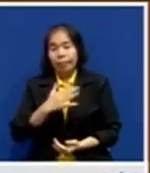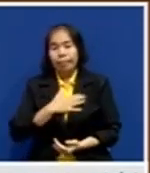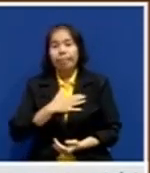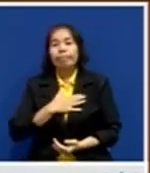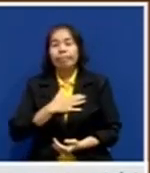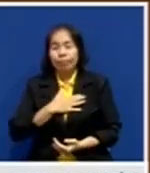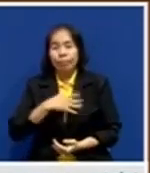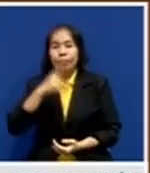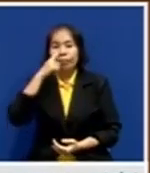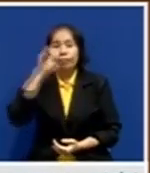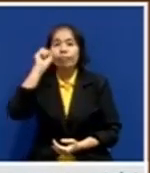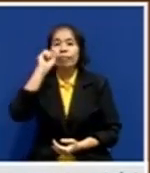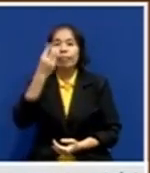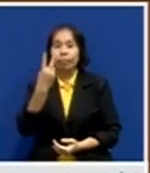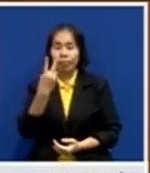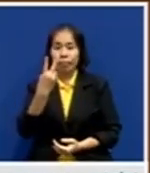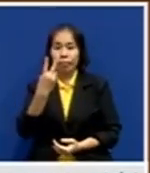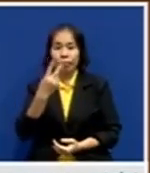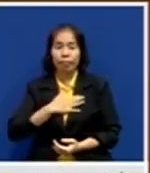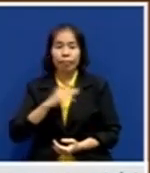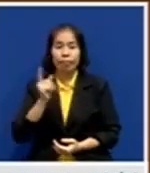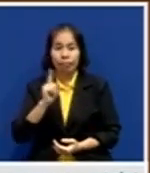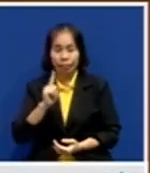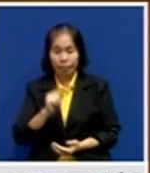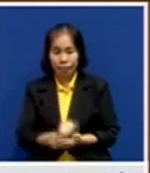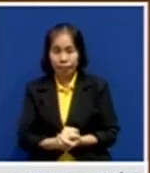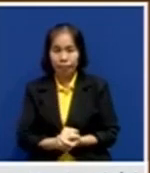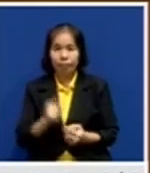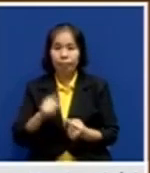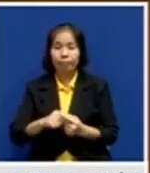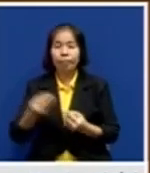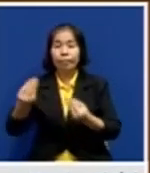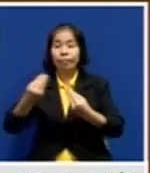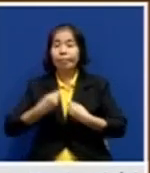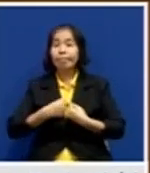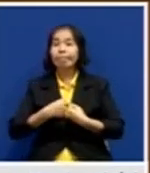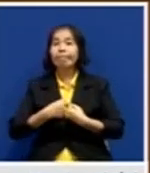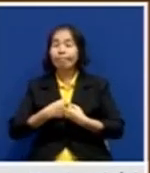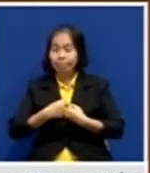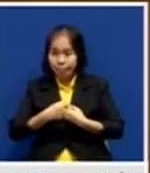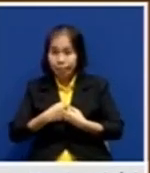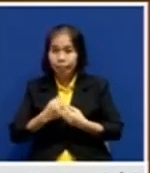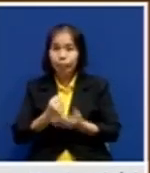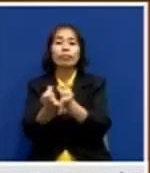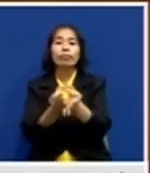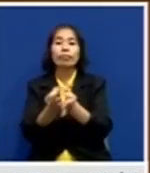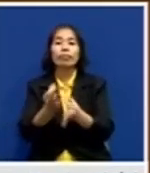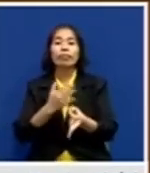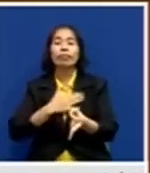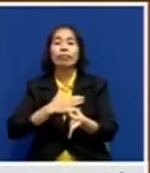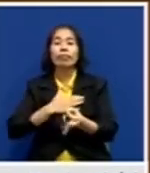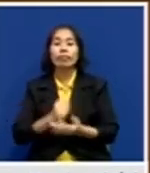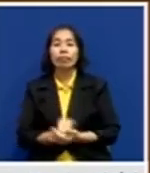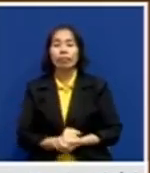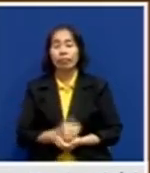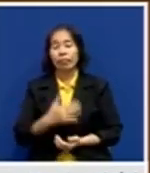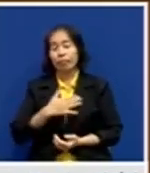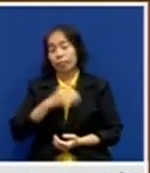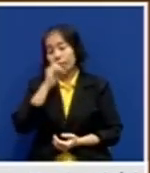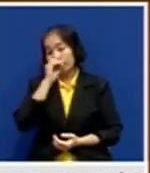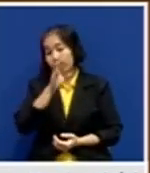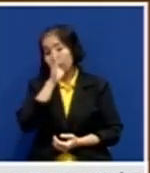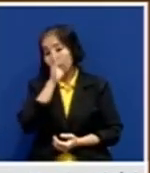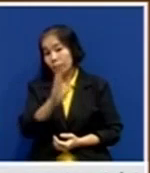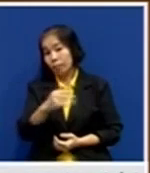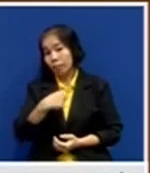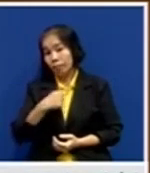ครั้งหนึ่งเพราะว่าท่านนายกประยุทธ์เนี่ยท่านให้ผมมาช่วยเป็นที่ปรึกษาท่านฮะผมเรียนท่านอย่างนี้นะครับว่า